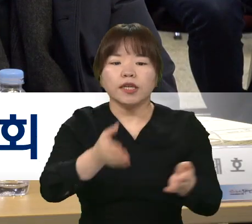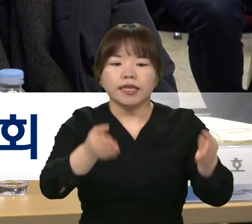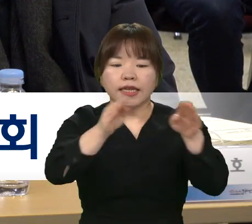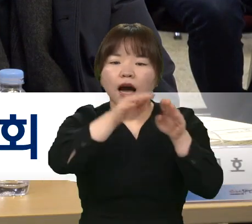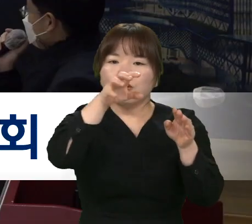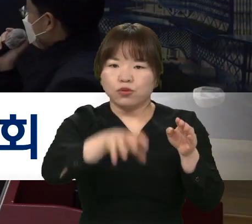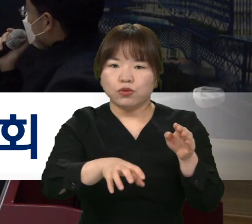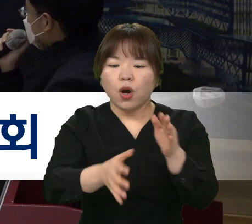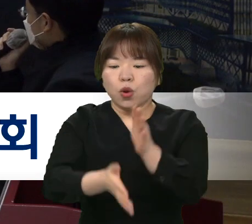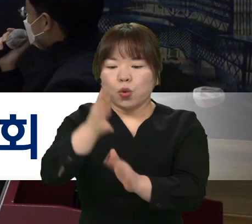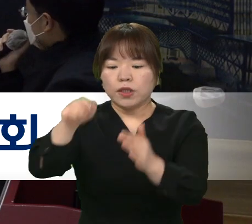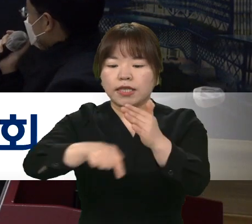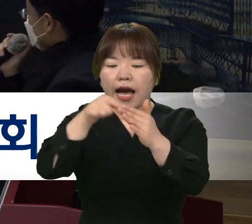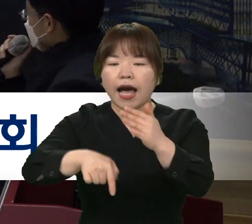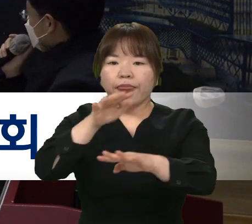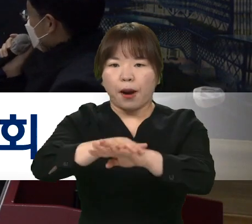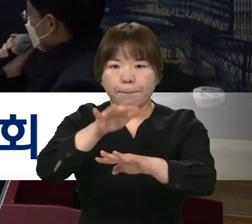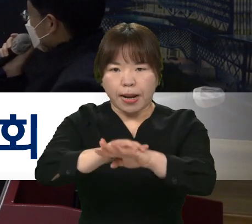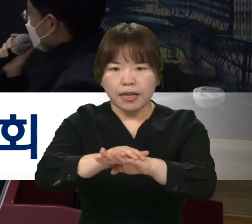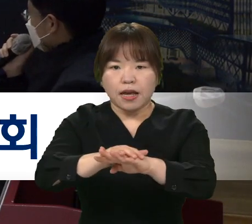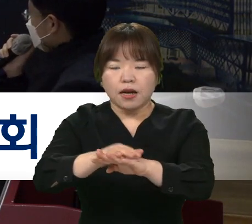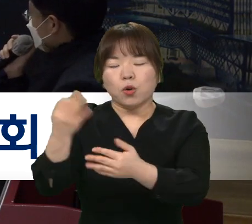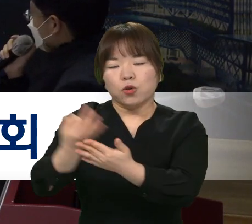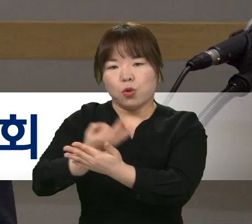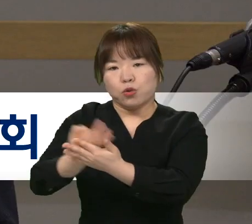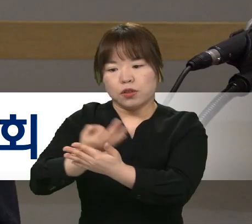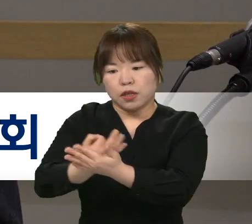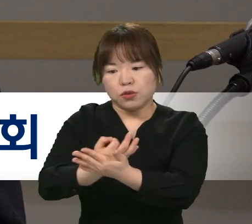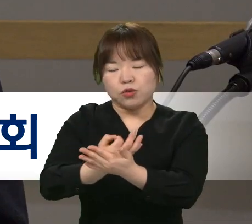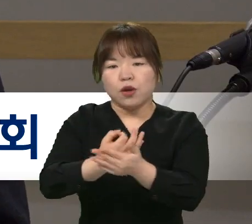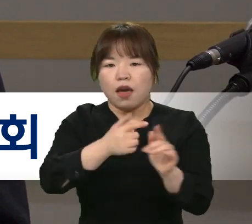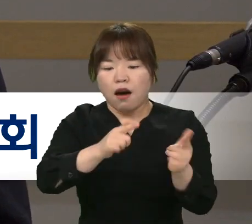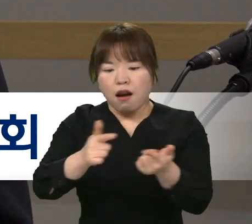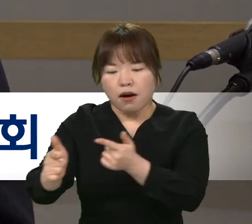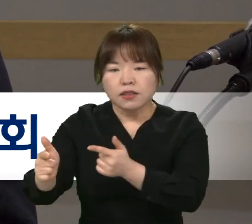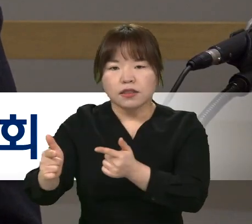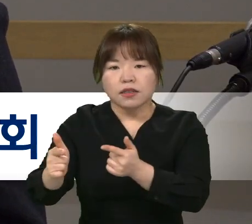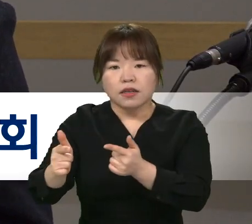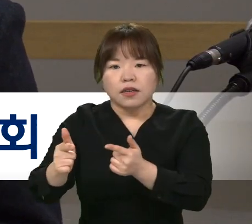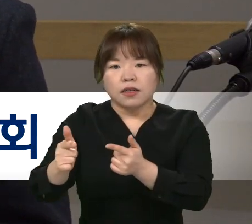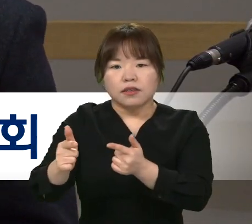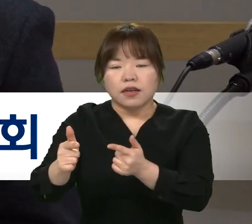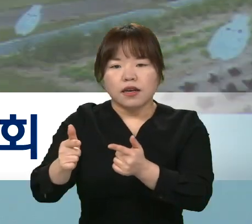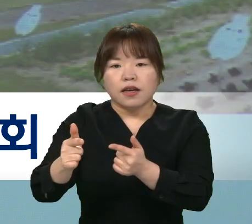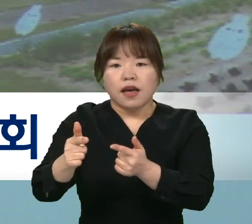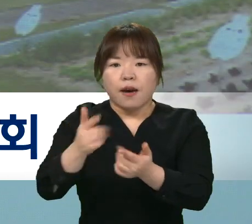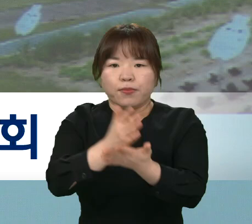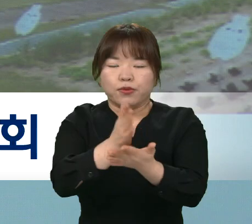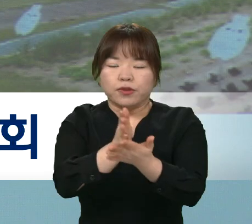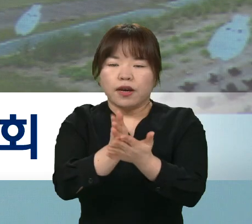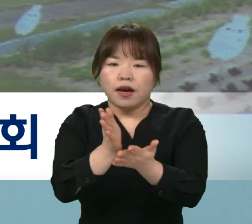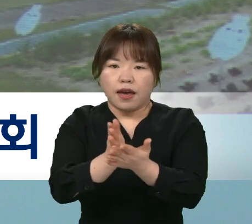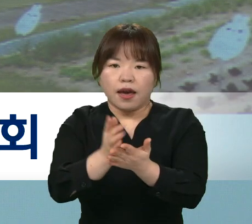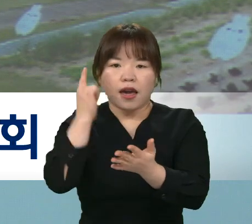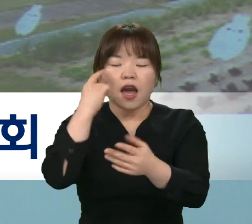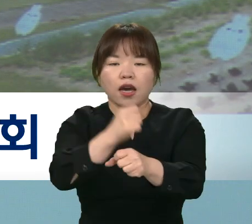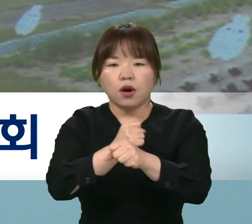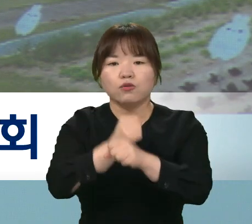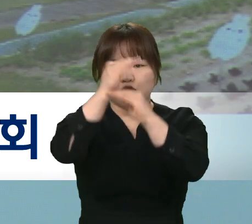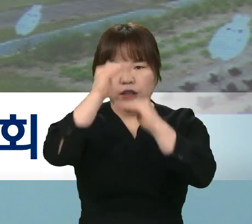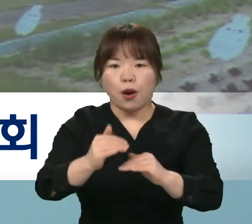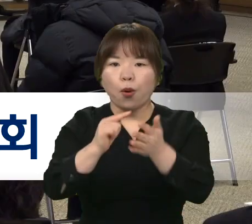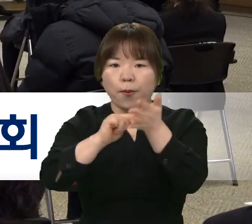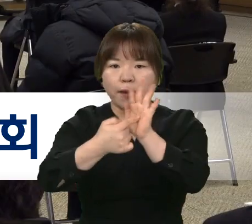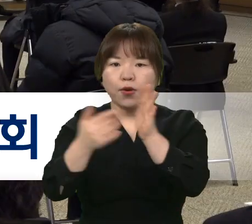복합 시니어타운 도심 속 텃밭정원 마을단위 소득창출 및 사회 기여 모델 개발 등 다양한 분야의 정책